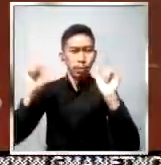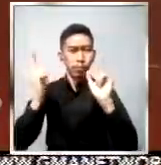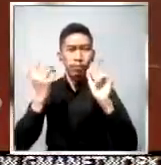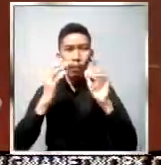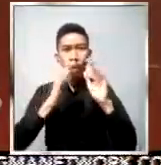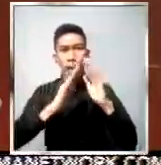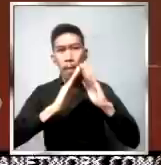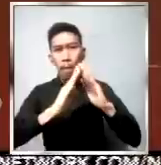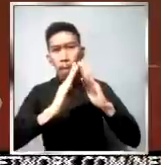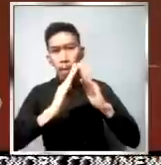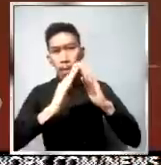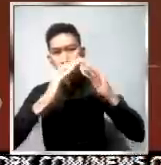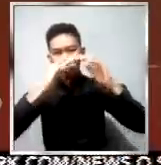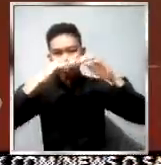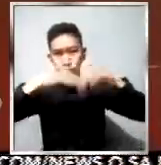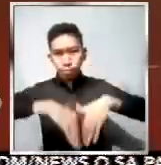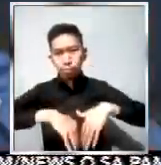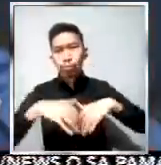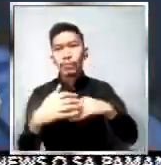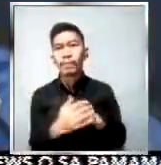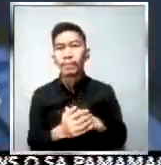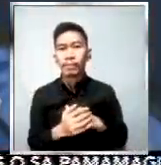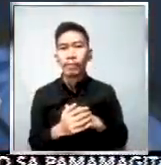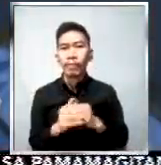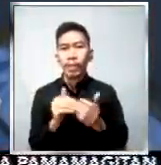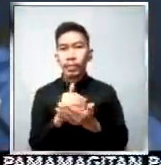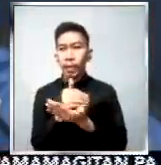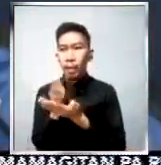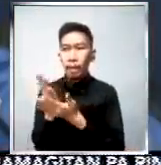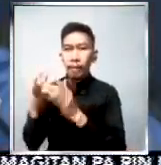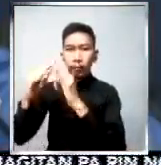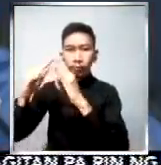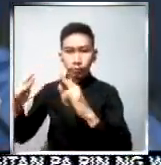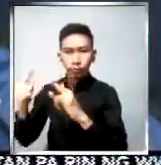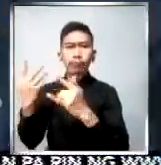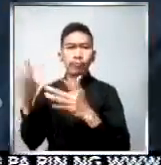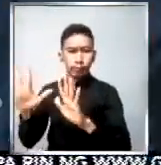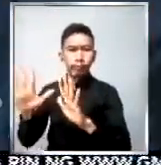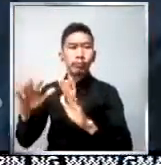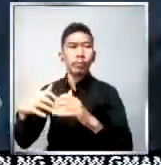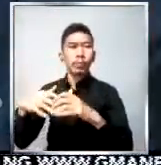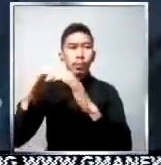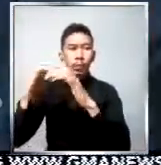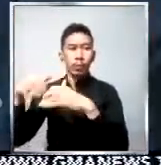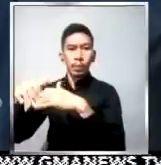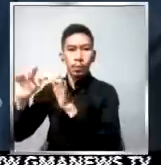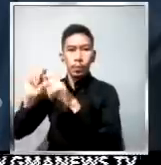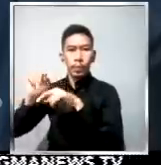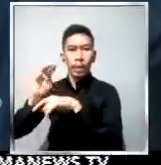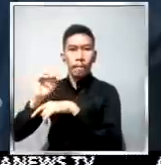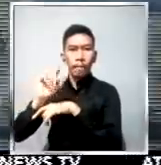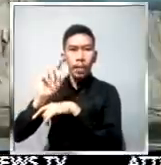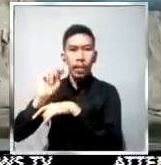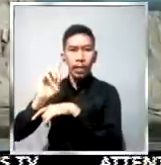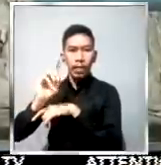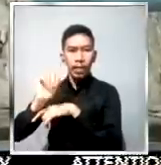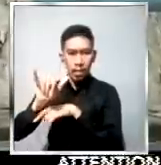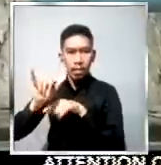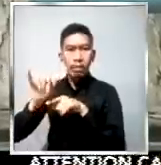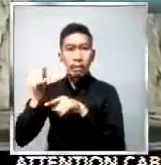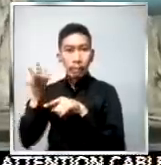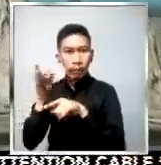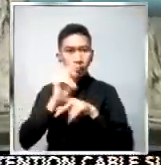May mga nakasetup naman ng modular tent sa gymnasium ng Libis, Bulelak sa Barangay Malanday, sakaling may mga residente ng lilikas. Ang ilan